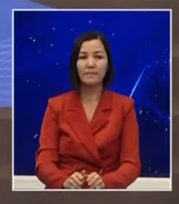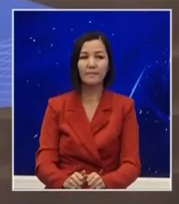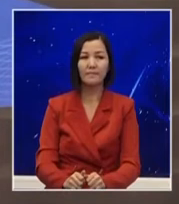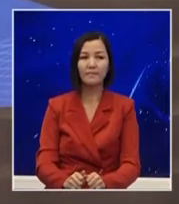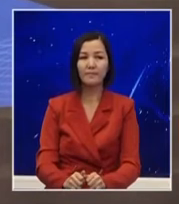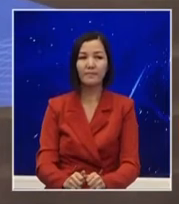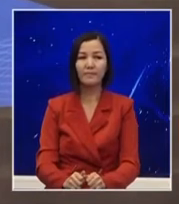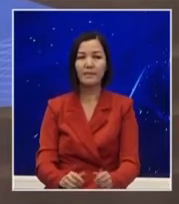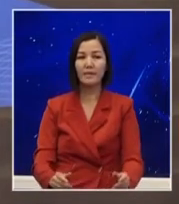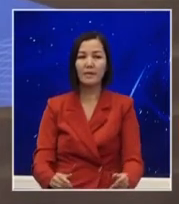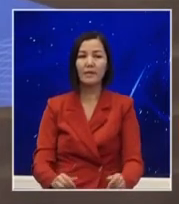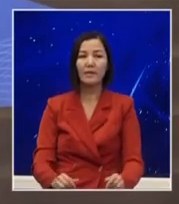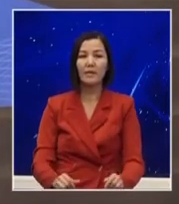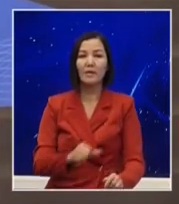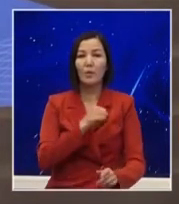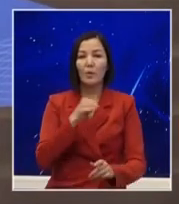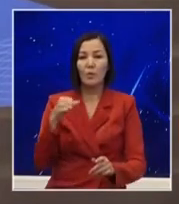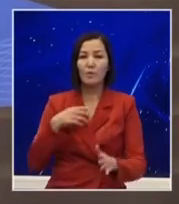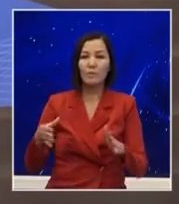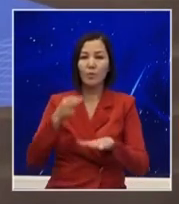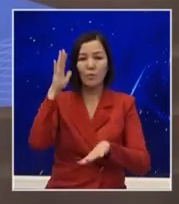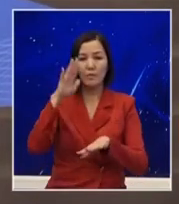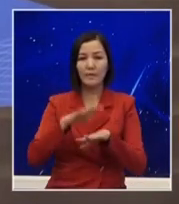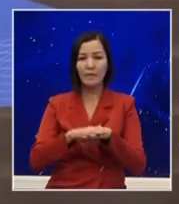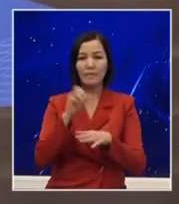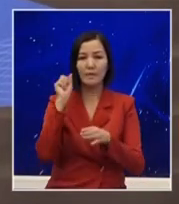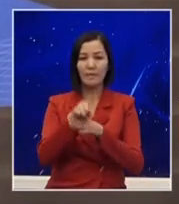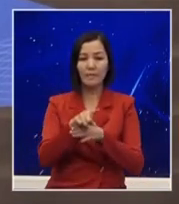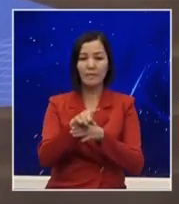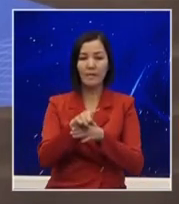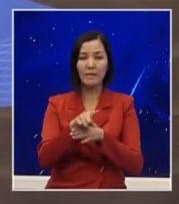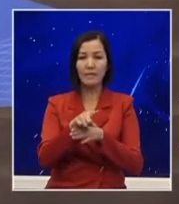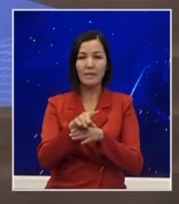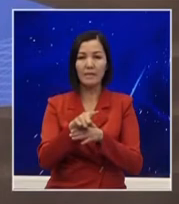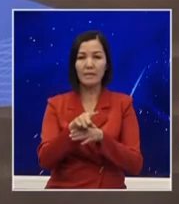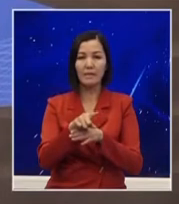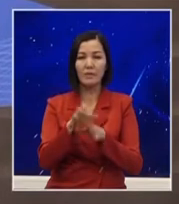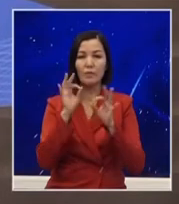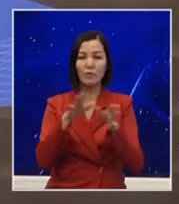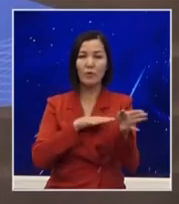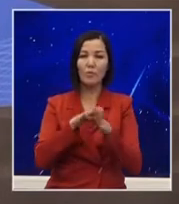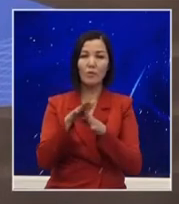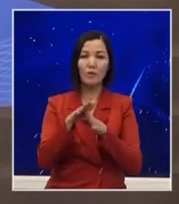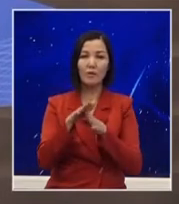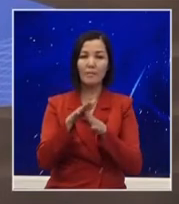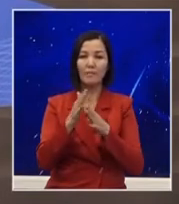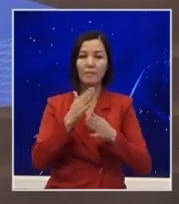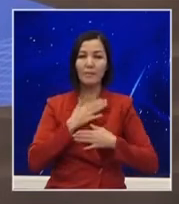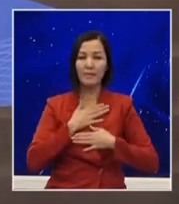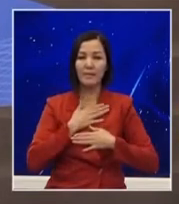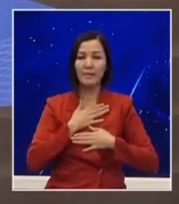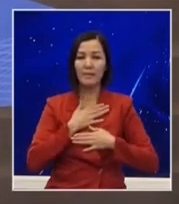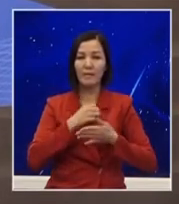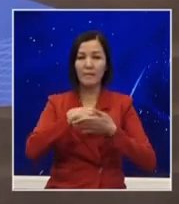Әріптестерімізбен бірге өзіңіздің және облыс басшысының алдымызға қойып отырған тапсырмаларын бұлжытпай орындап, сол бізге белгілеп